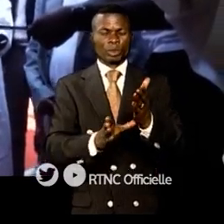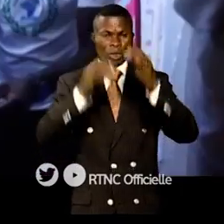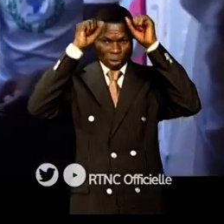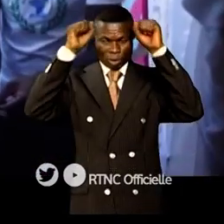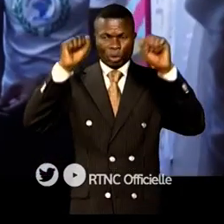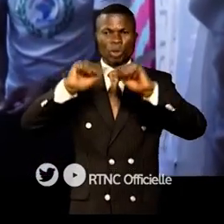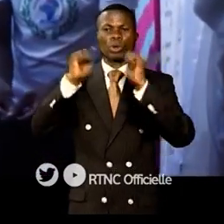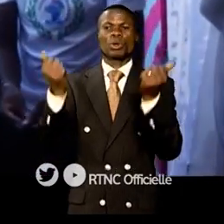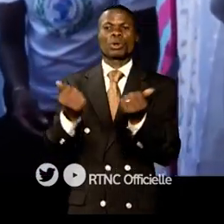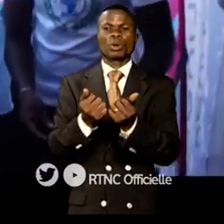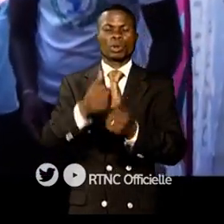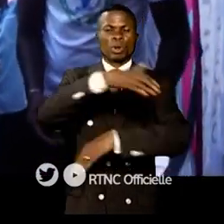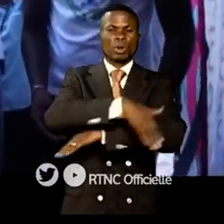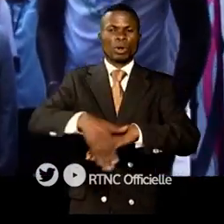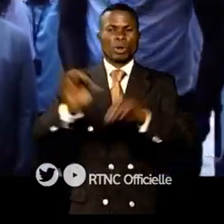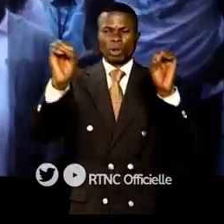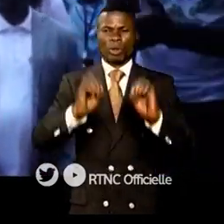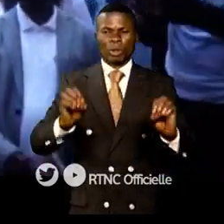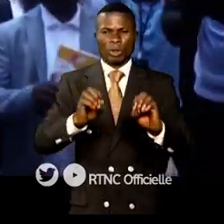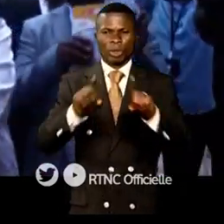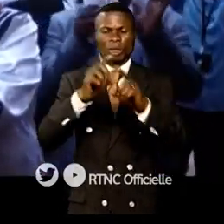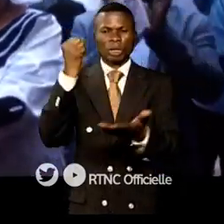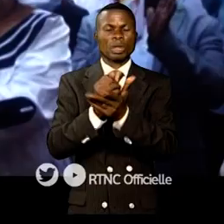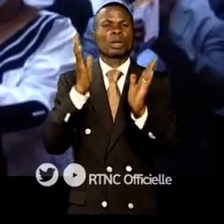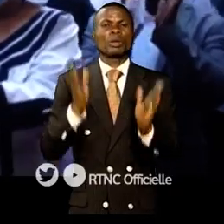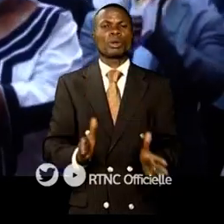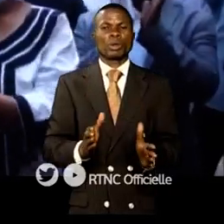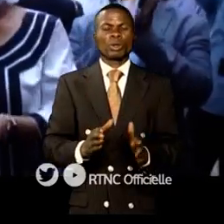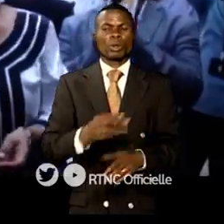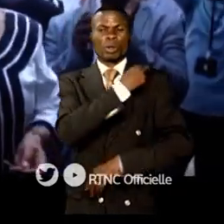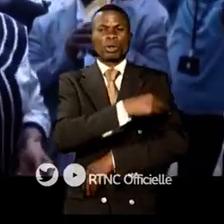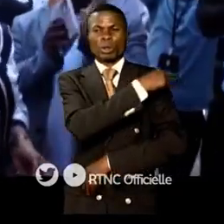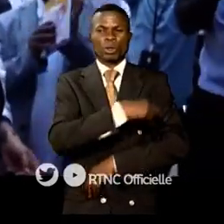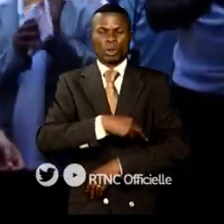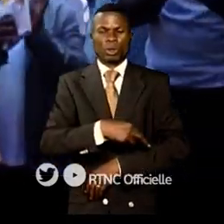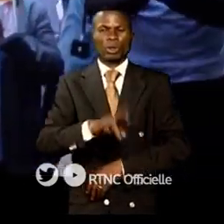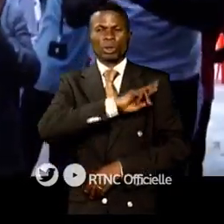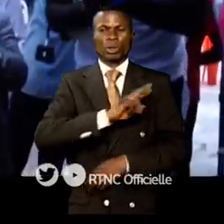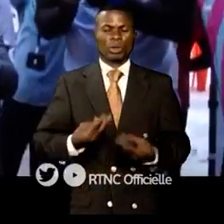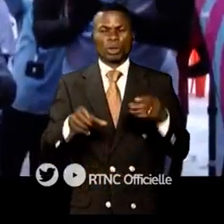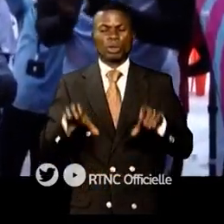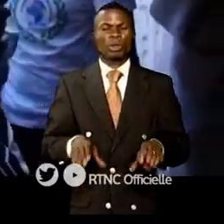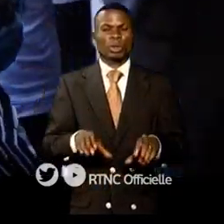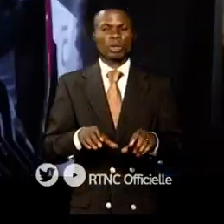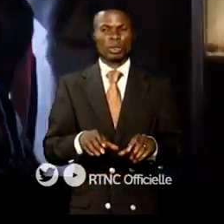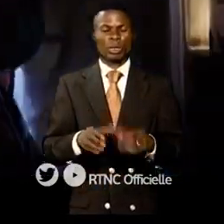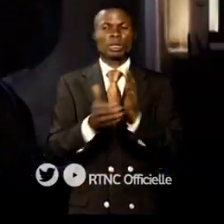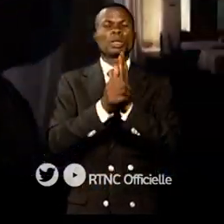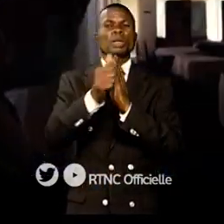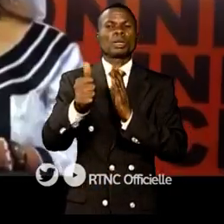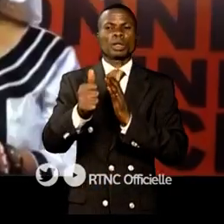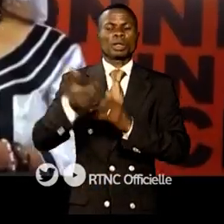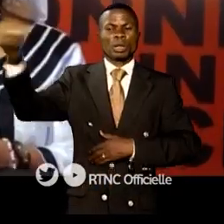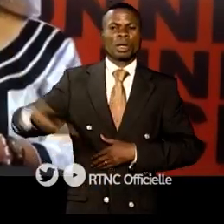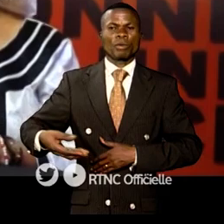de l'association Sans Frontières, ACEF, et ambassadrice de la Croix-Rouge RDC, Liliane Temuni, en sa qualité